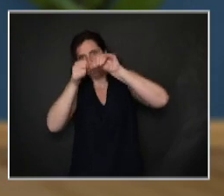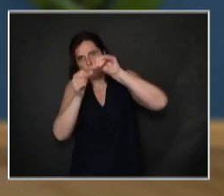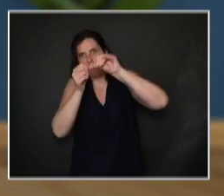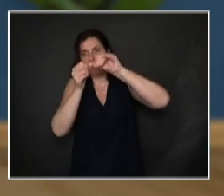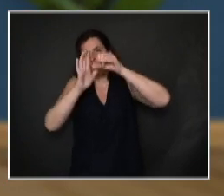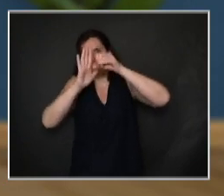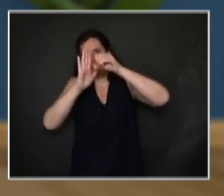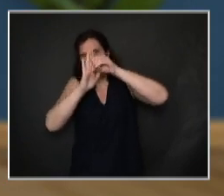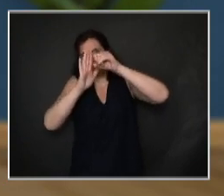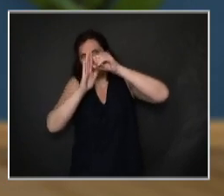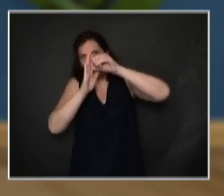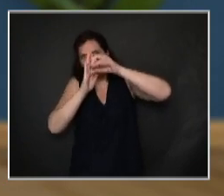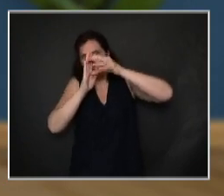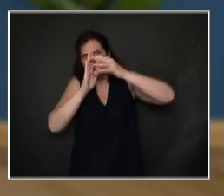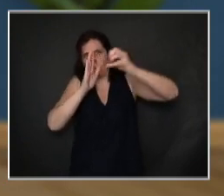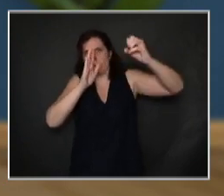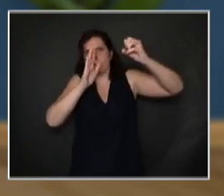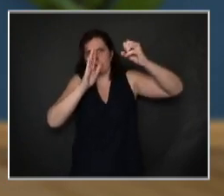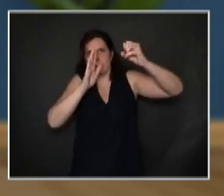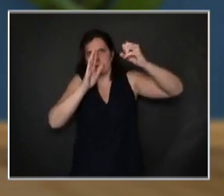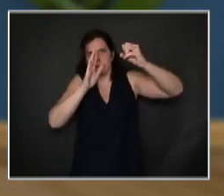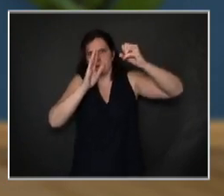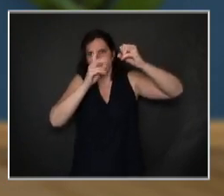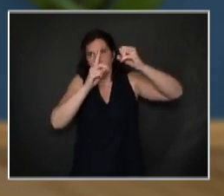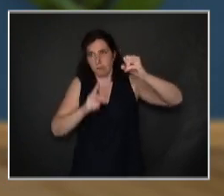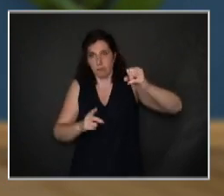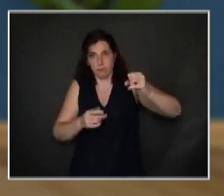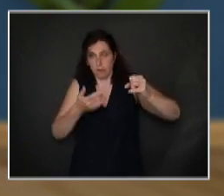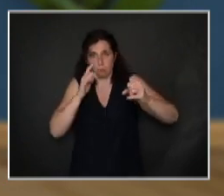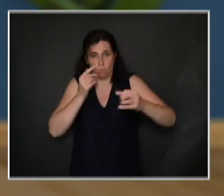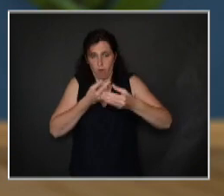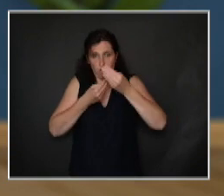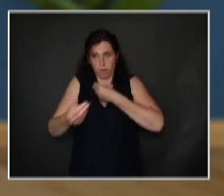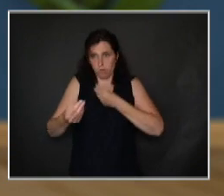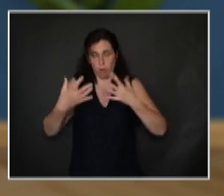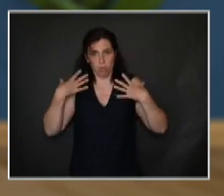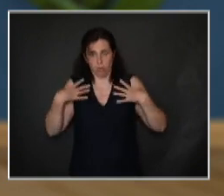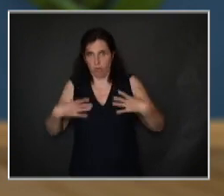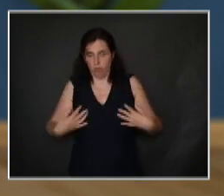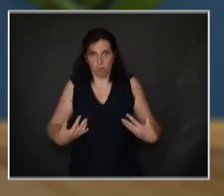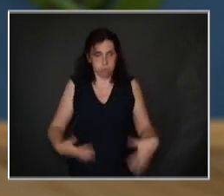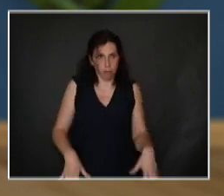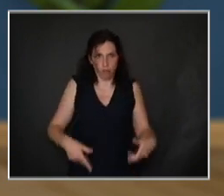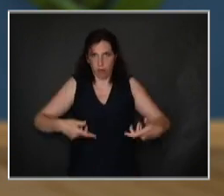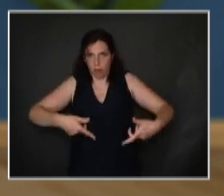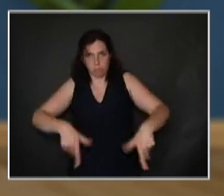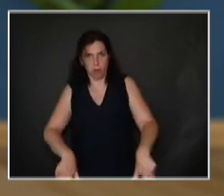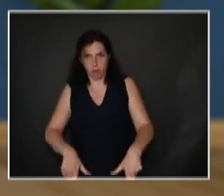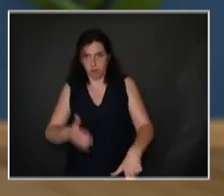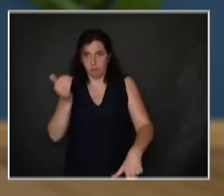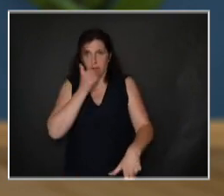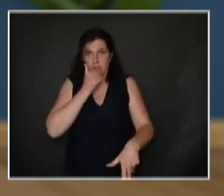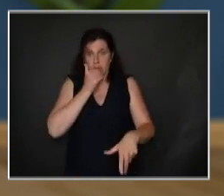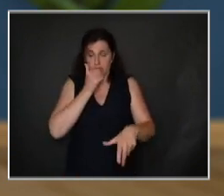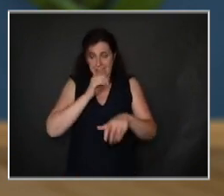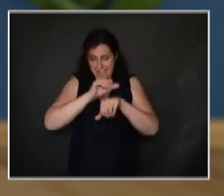le déficit, parce que ça donne des pieds qui tombent, ça donne des troubles sphinctériens, eh bien, on n'a que quelques heures pour éviter que